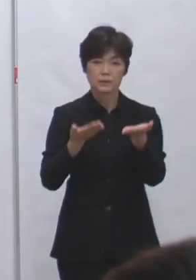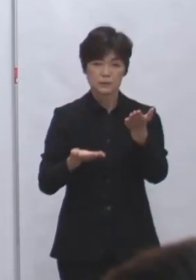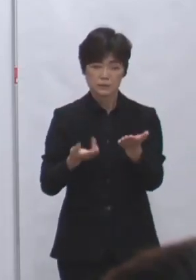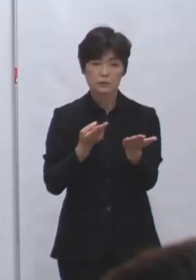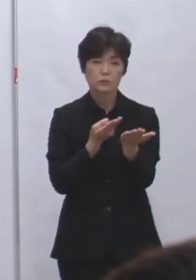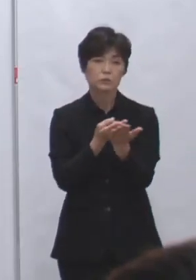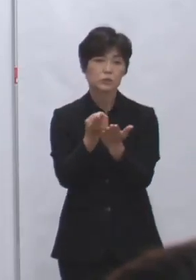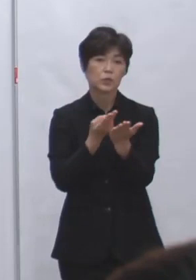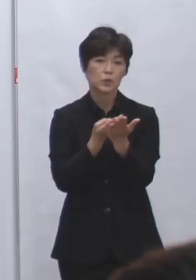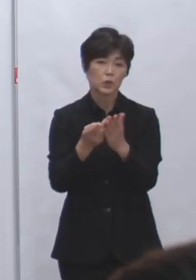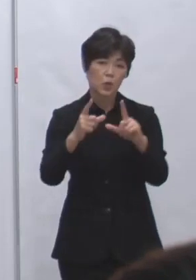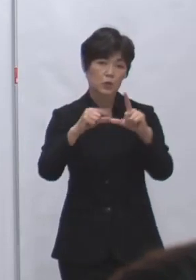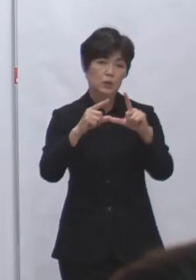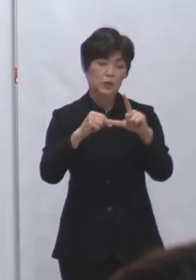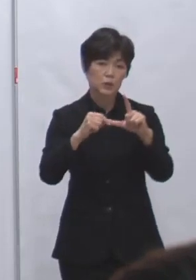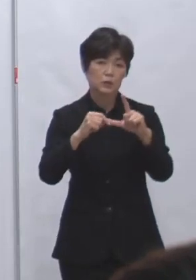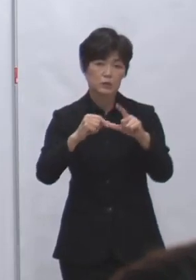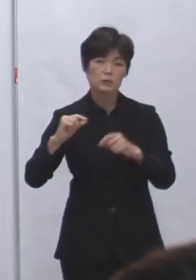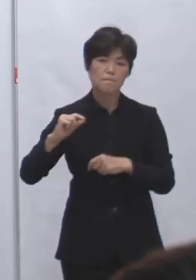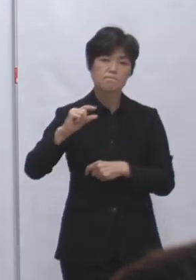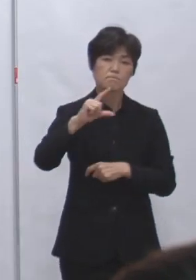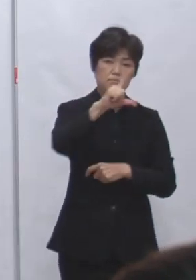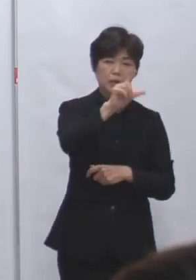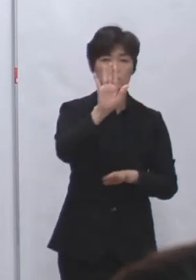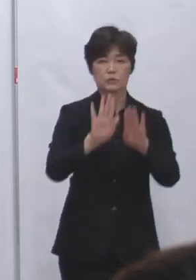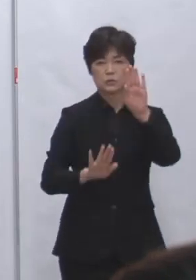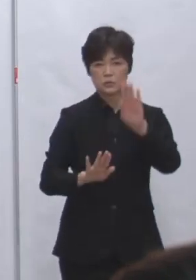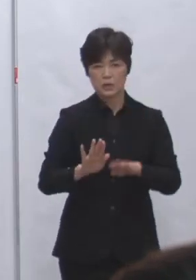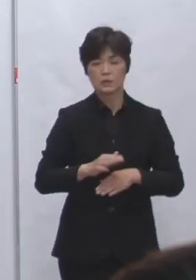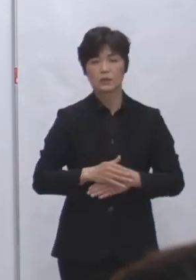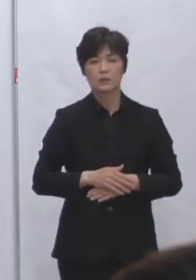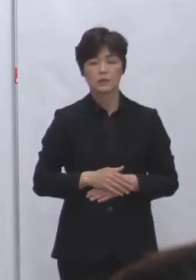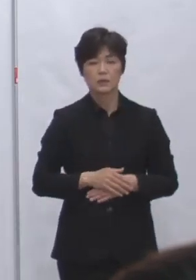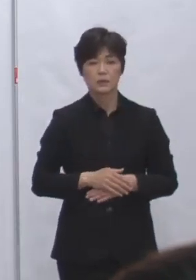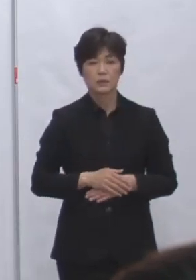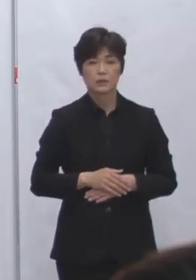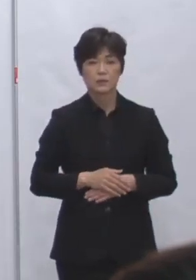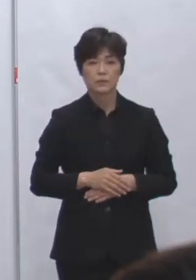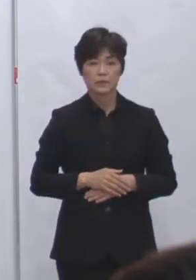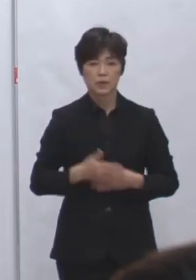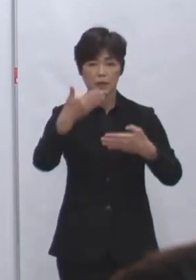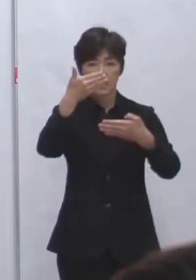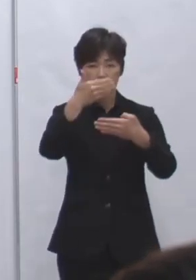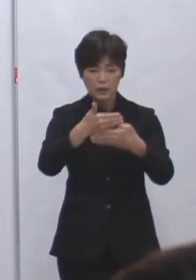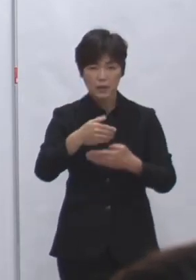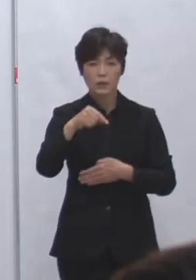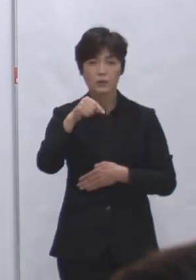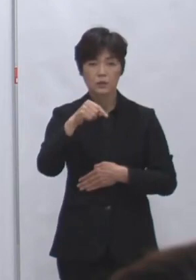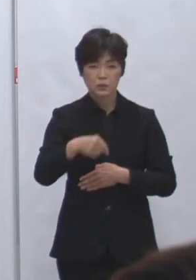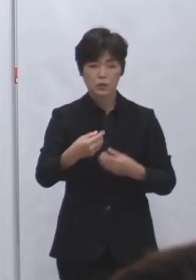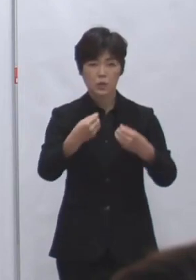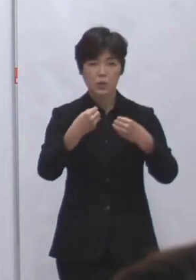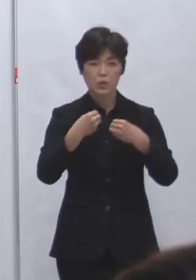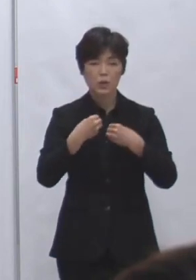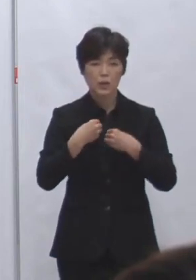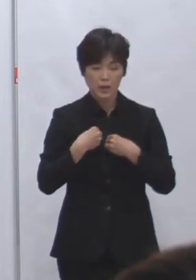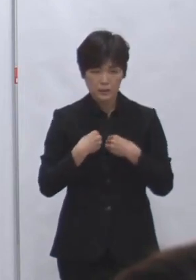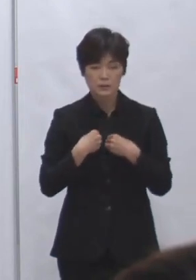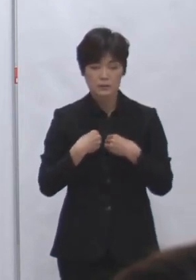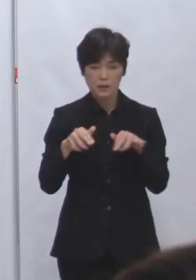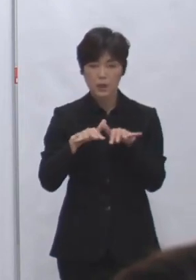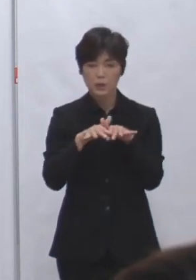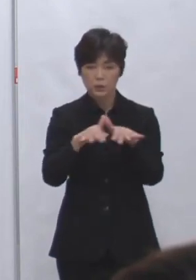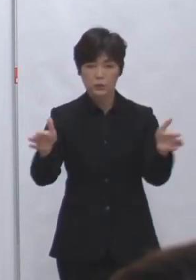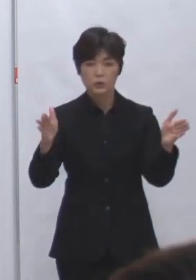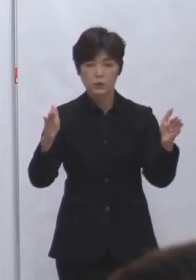病床占有率が増加基調にあります。県の感染流行期につきまし